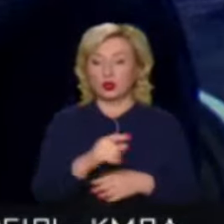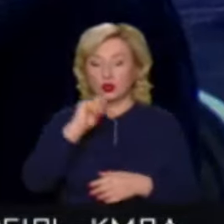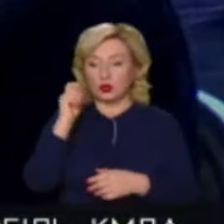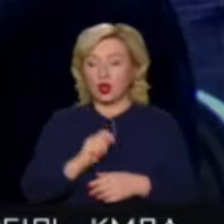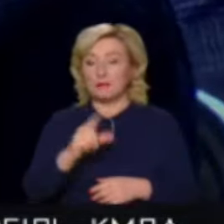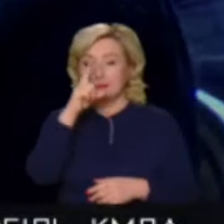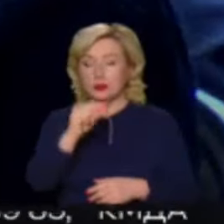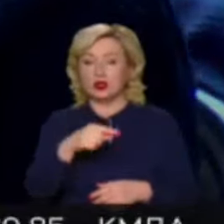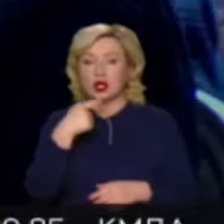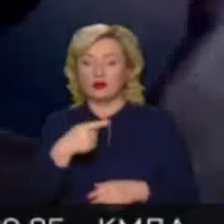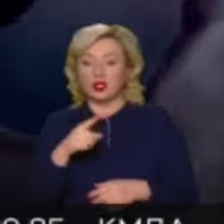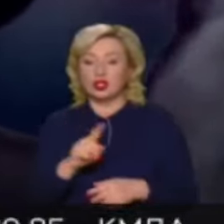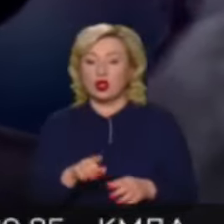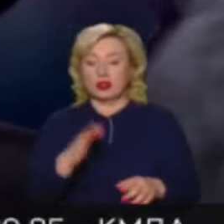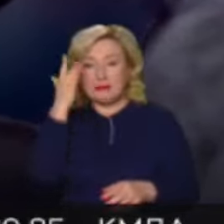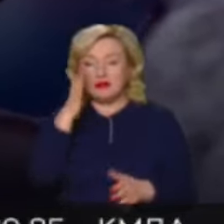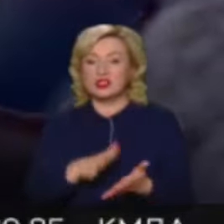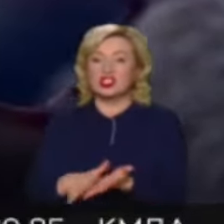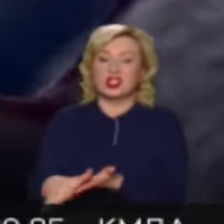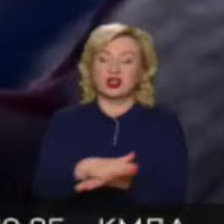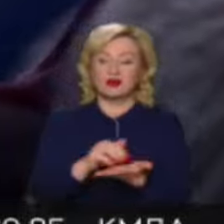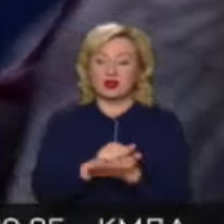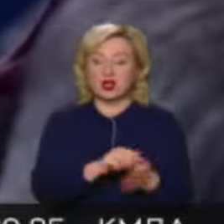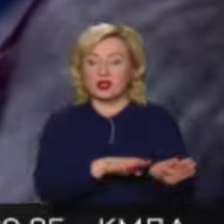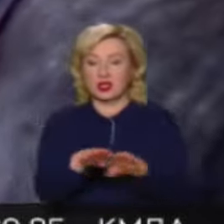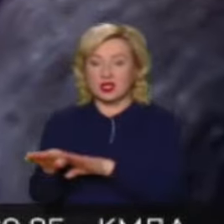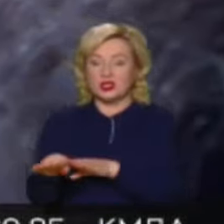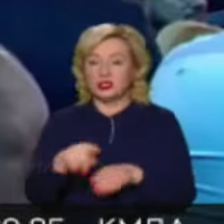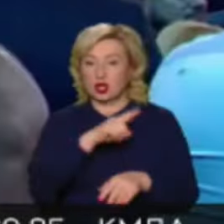диктатор заявляє про наміри зрівняти територію України з Росією до 2030 року.